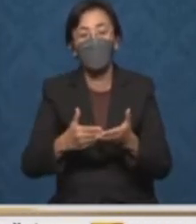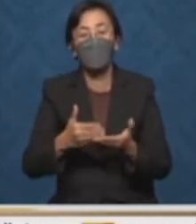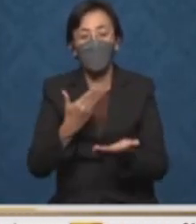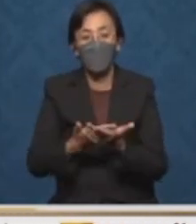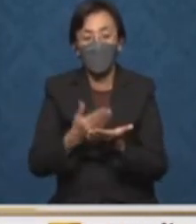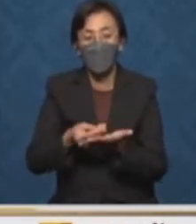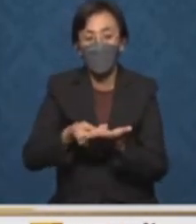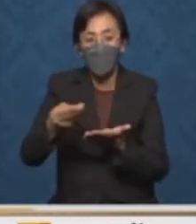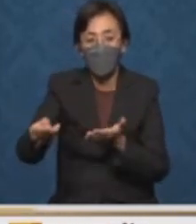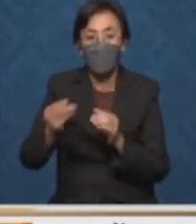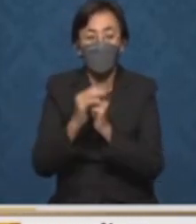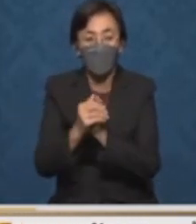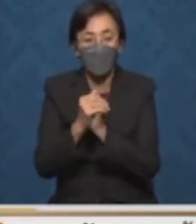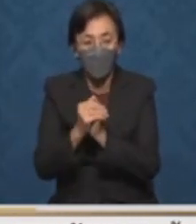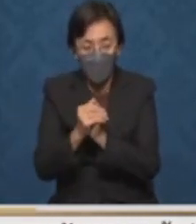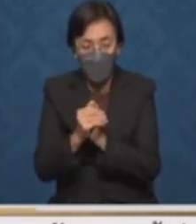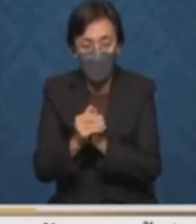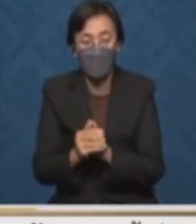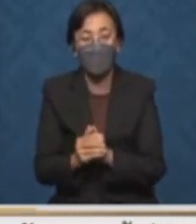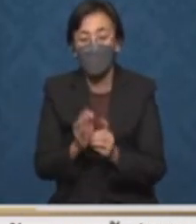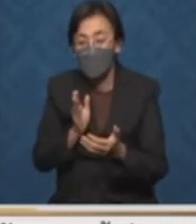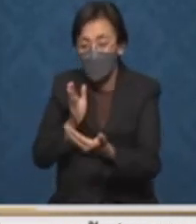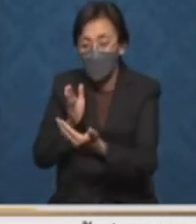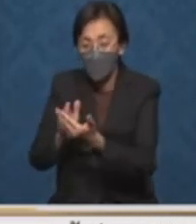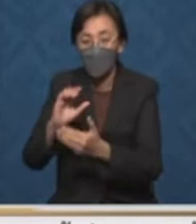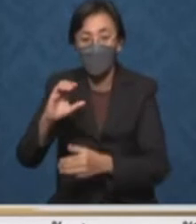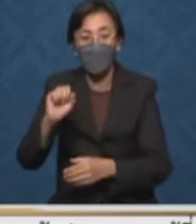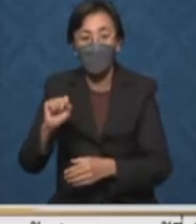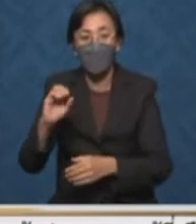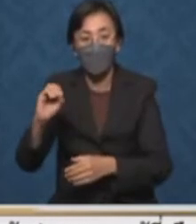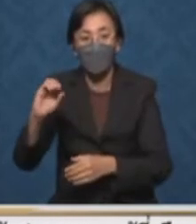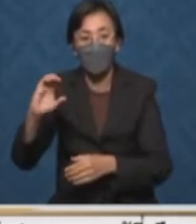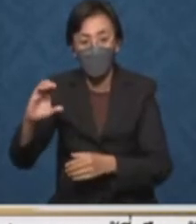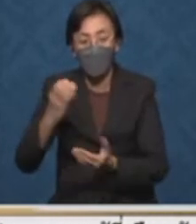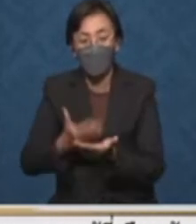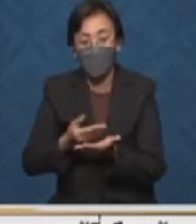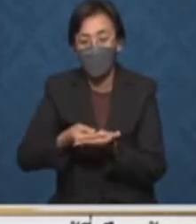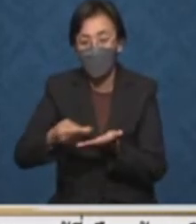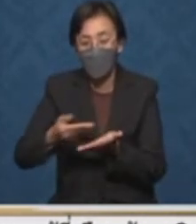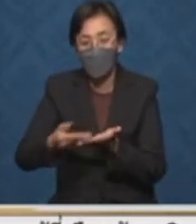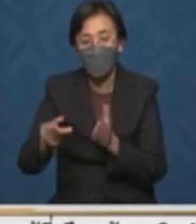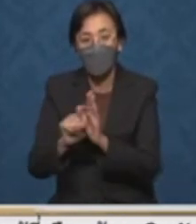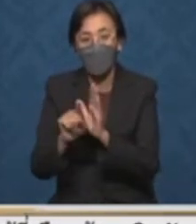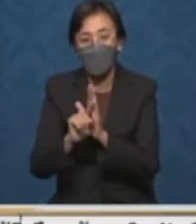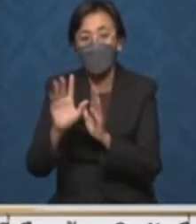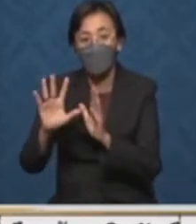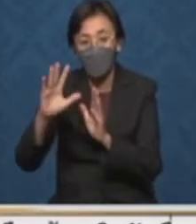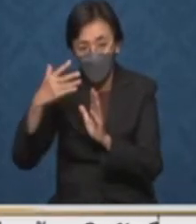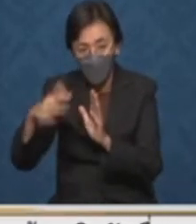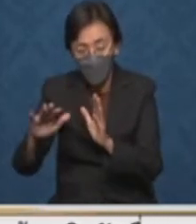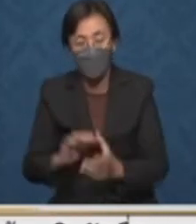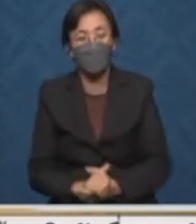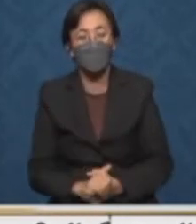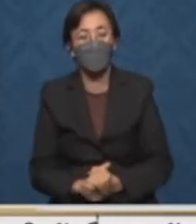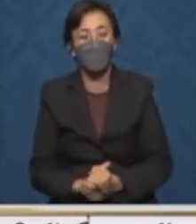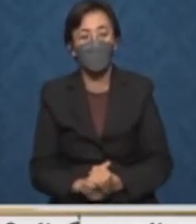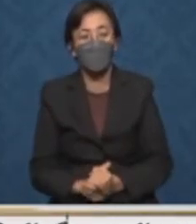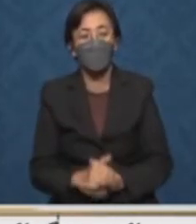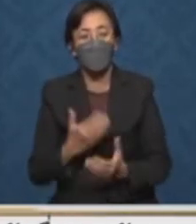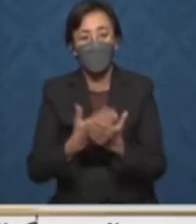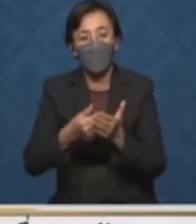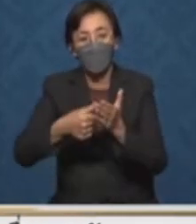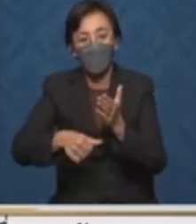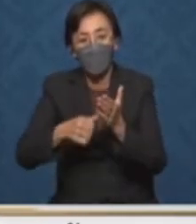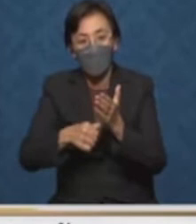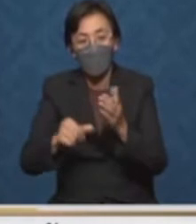จีนโดยบริษัท CSOC ไปแล้วจำนวน5งวดงานโดยมีการจ่ายแวดนะครับ